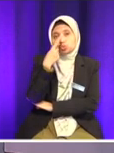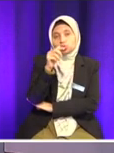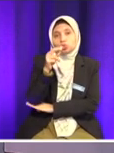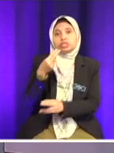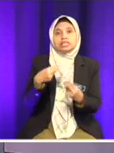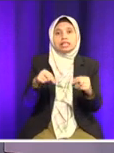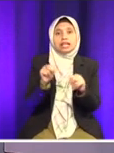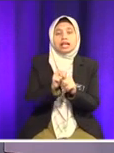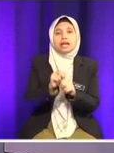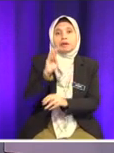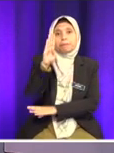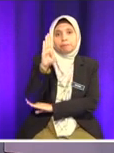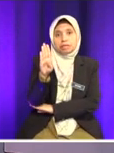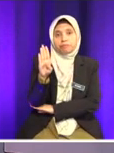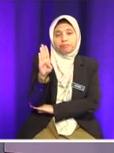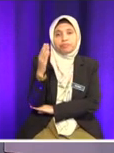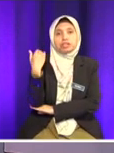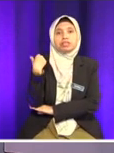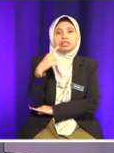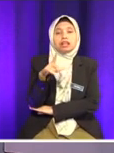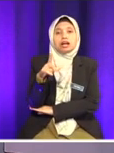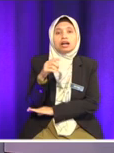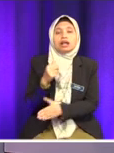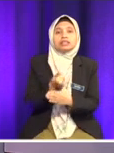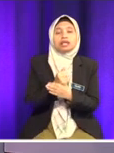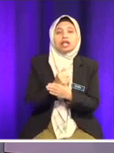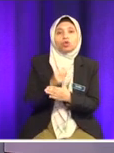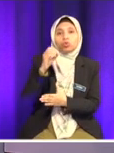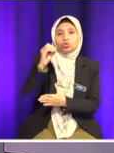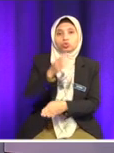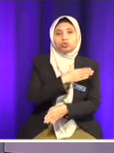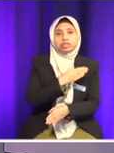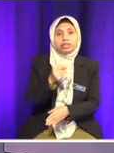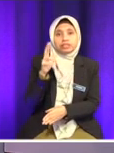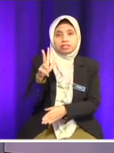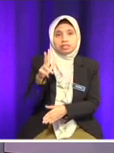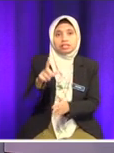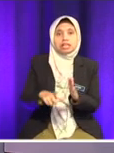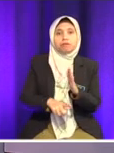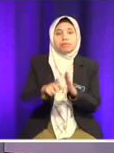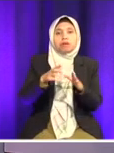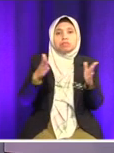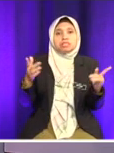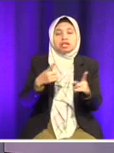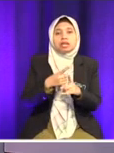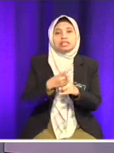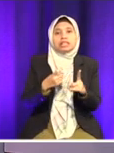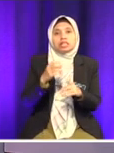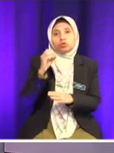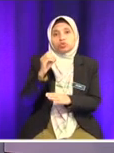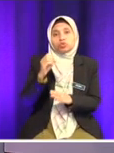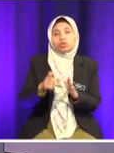di sini P adalah di antara Syifa dan 3 banyak dia mesti lebih besar dari Syifa tetapi mesti lebih kecil daripada